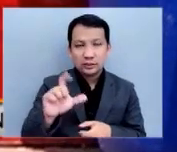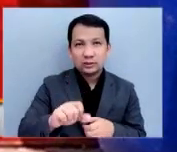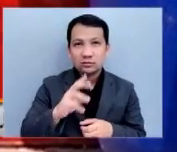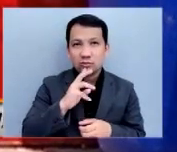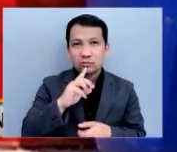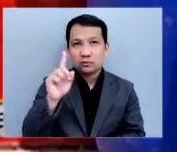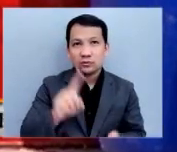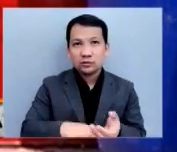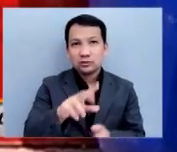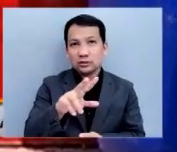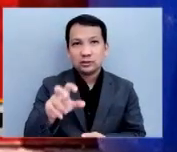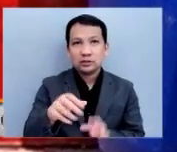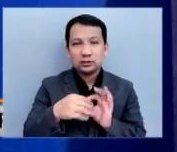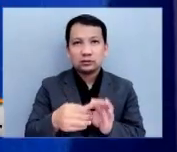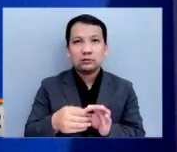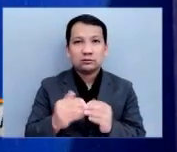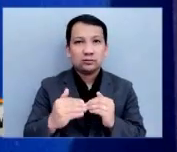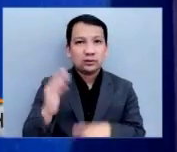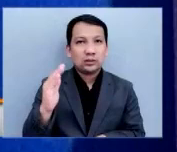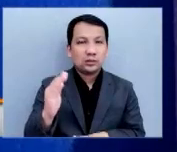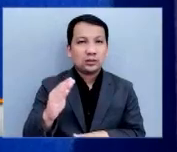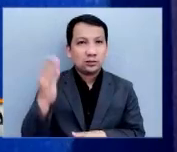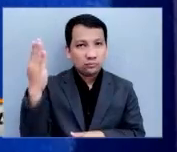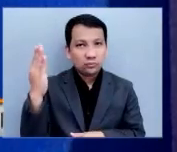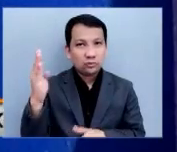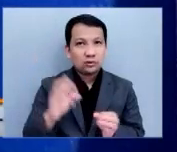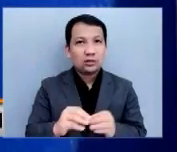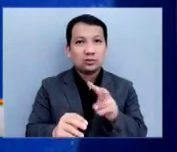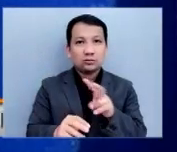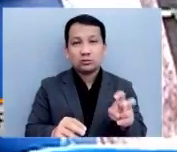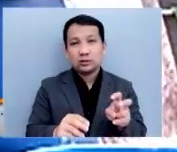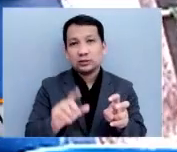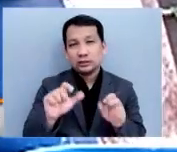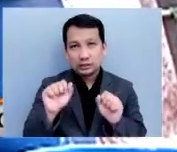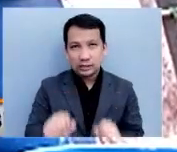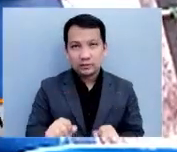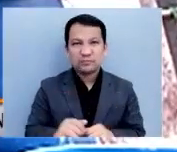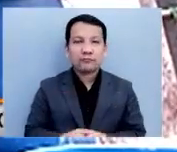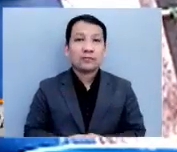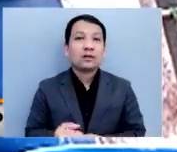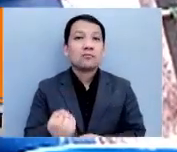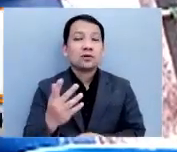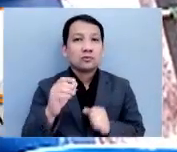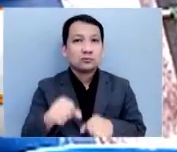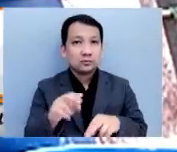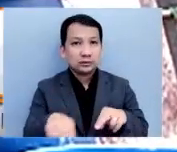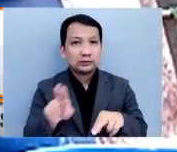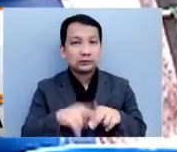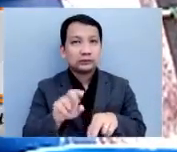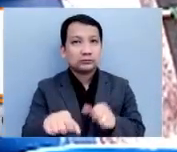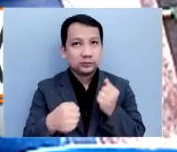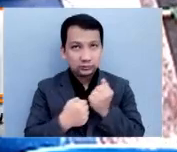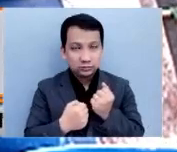1,300 pesos naman ang benta nila sa asul na drum na hanggang 200 litro ang kaya. Ang presyo pwede pang tumaas depende sa supply,